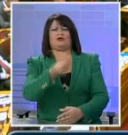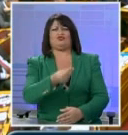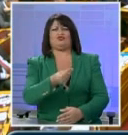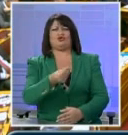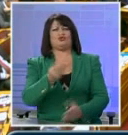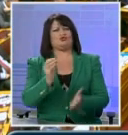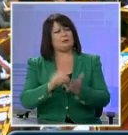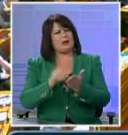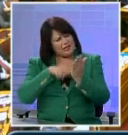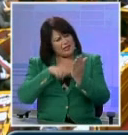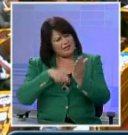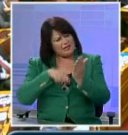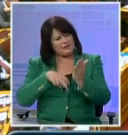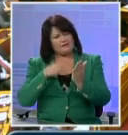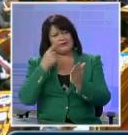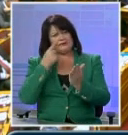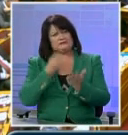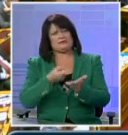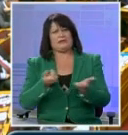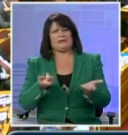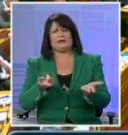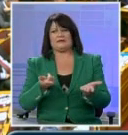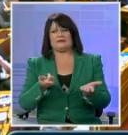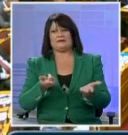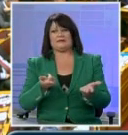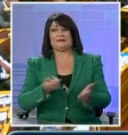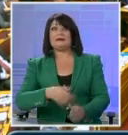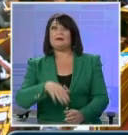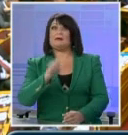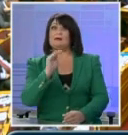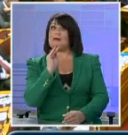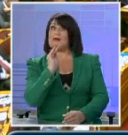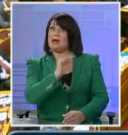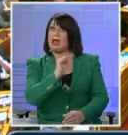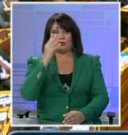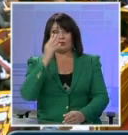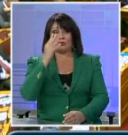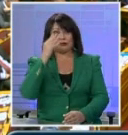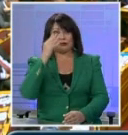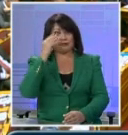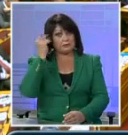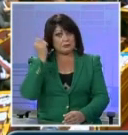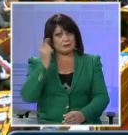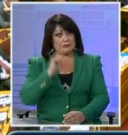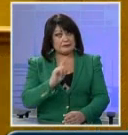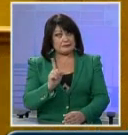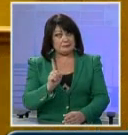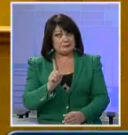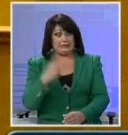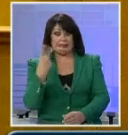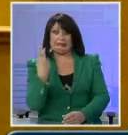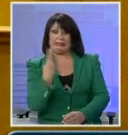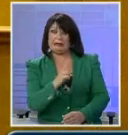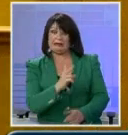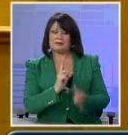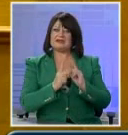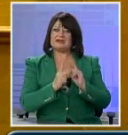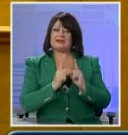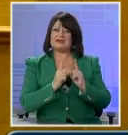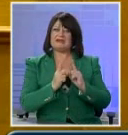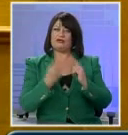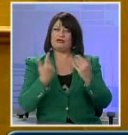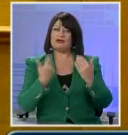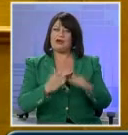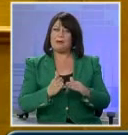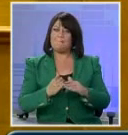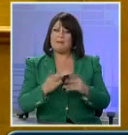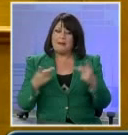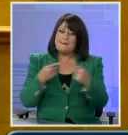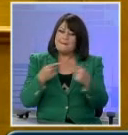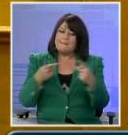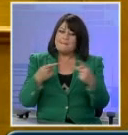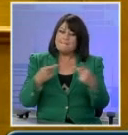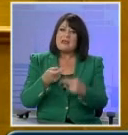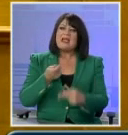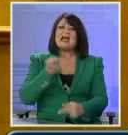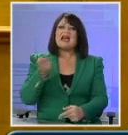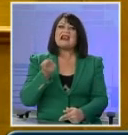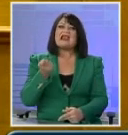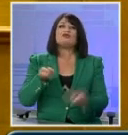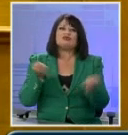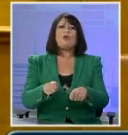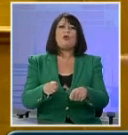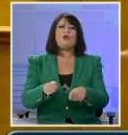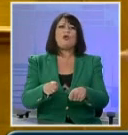συμφωνία πλέον το κούρεμα του χρέους αποκλείεται ρητά. Πάει το κούρεμα του χρέους, εσείς το υπογράψατε. Με τη συμφωνία του 12 μπορούσαμε και να